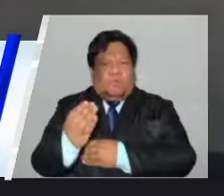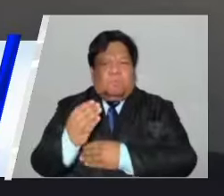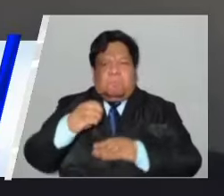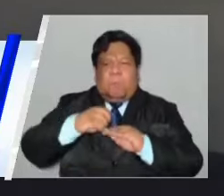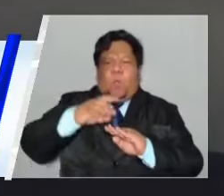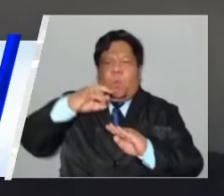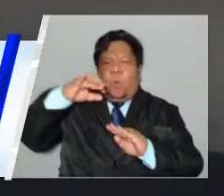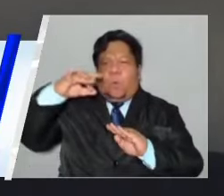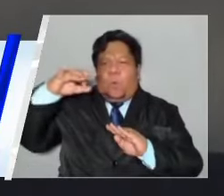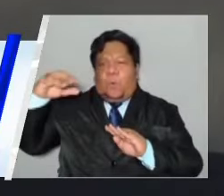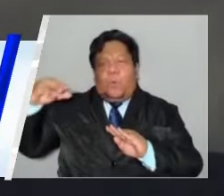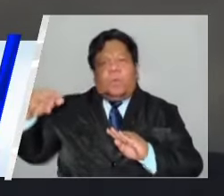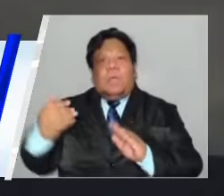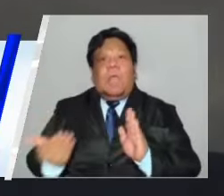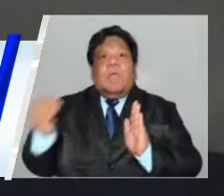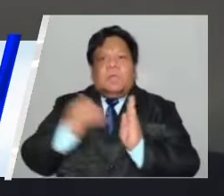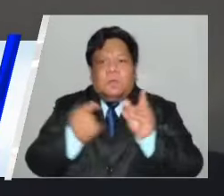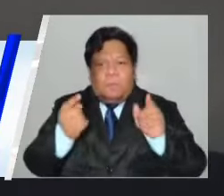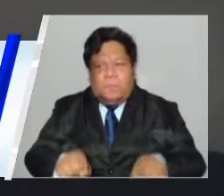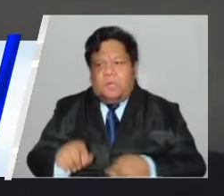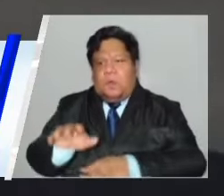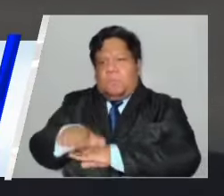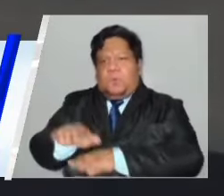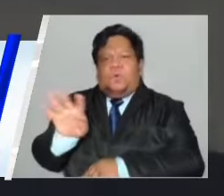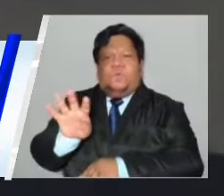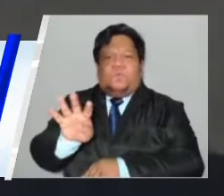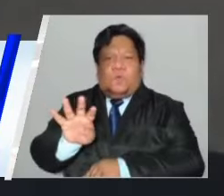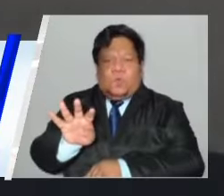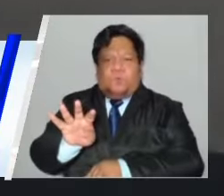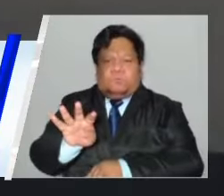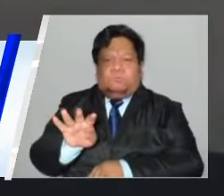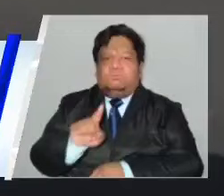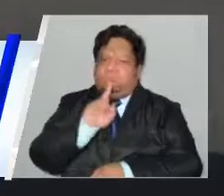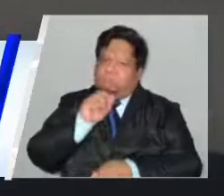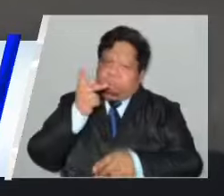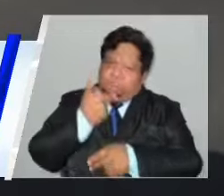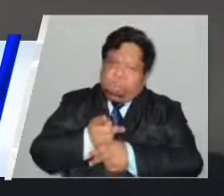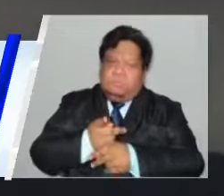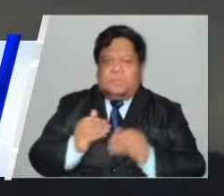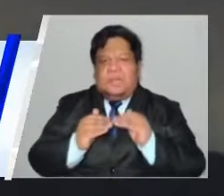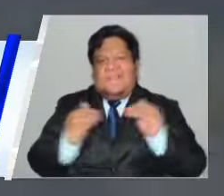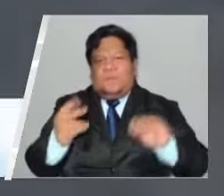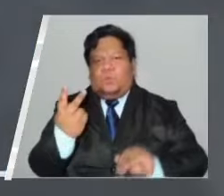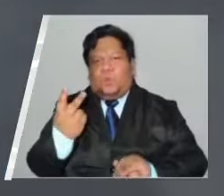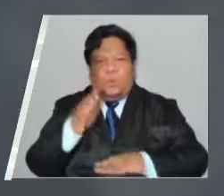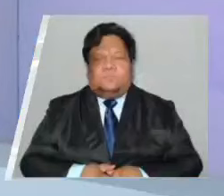alas 4 ng hapon. Nanatili sa Alert Level 2 ang Bulkan Canlaon.